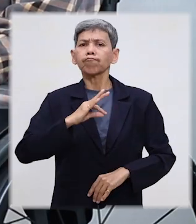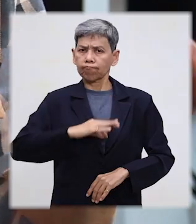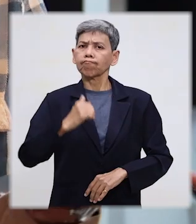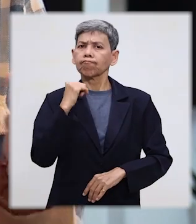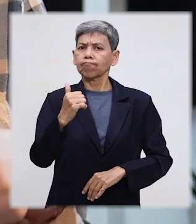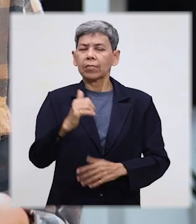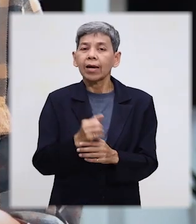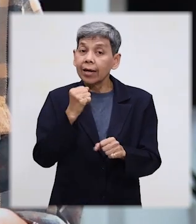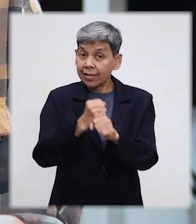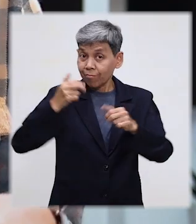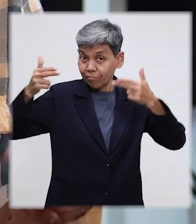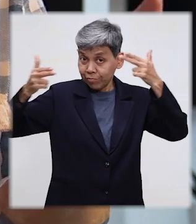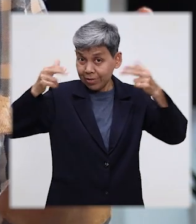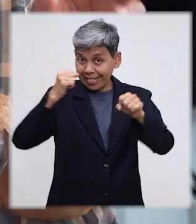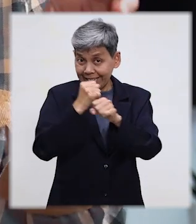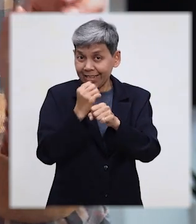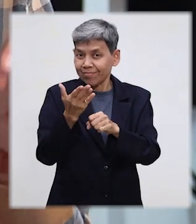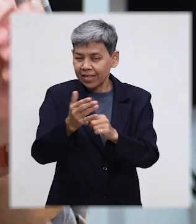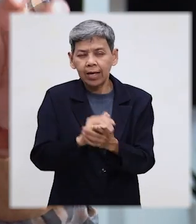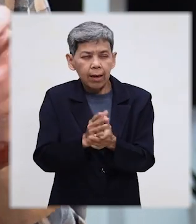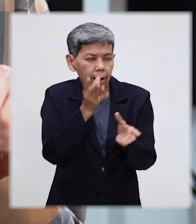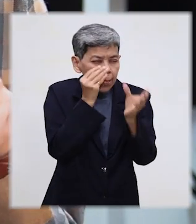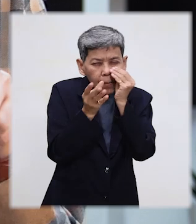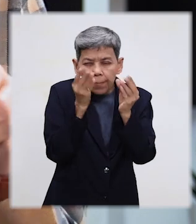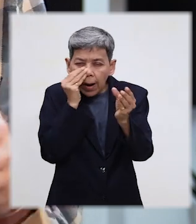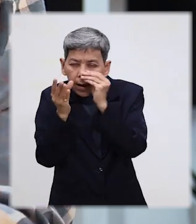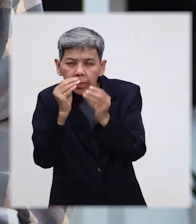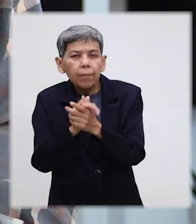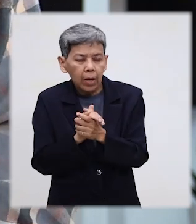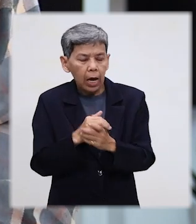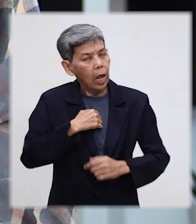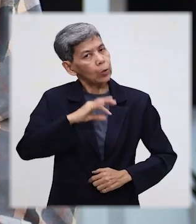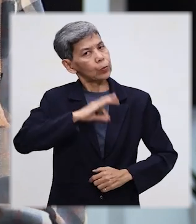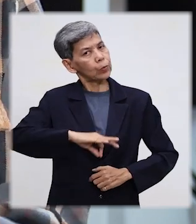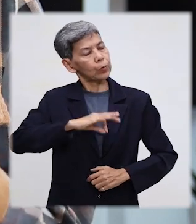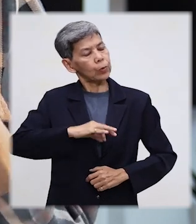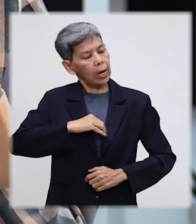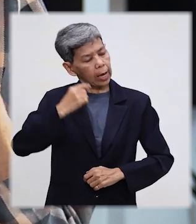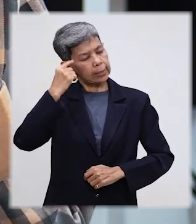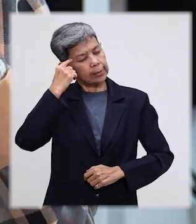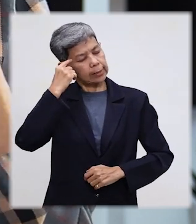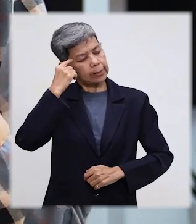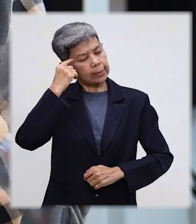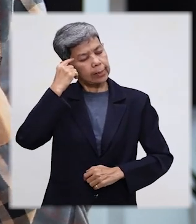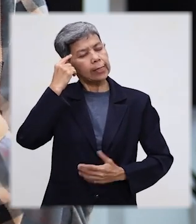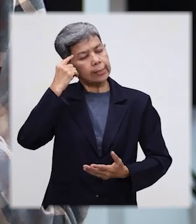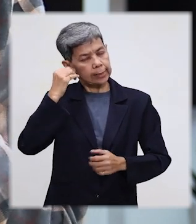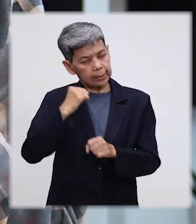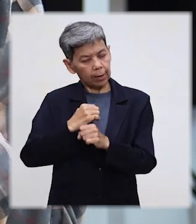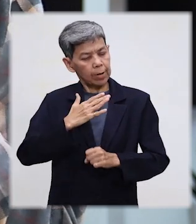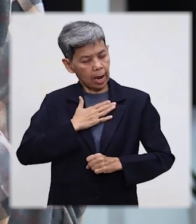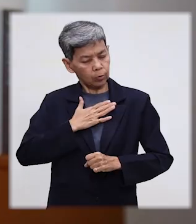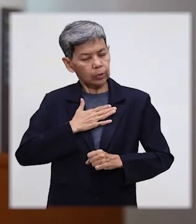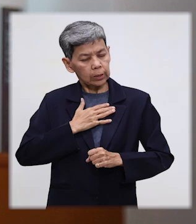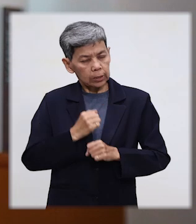ครับ การทำหนังของคุณตั้มที่จะต้องไปเรียนรู้ไปทำความเข้าใจเขาเนี่ยมันก็ทำให้เรากลับมาพัฒนาตัวเ